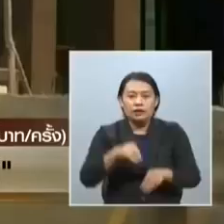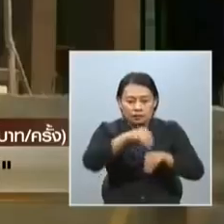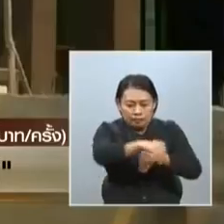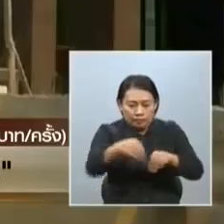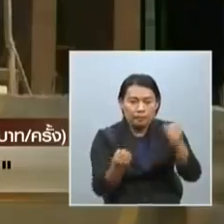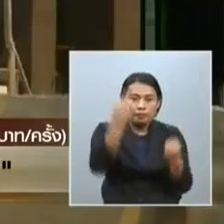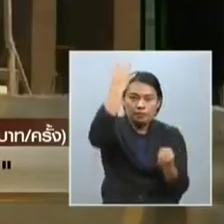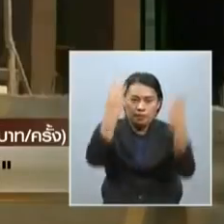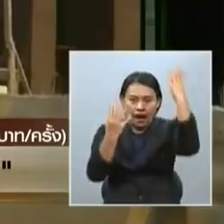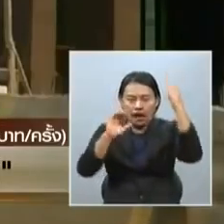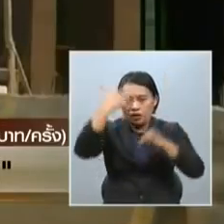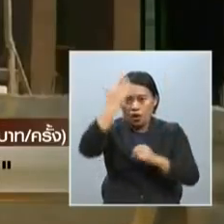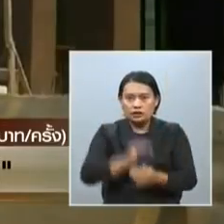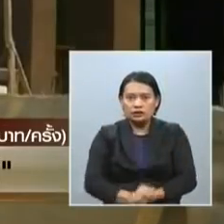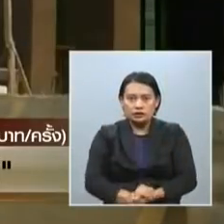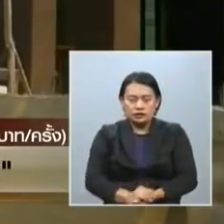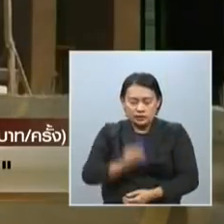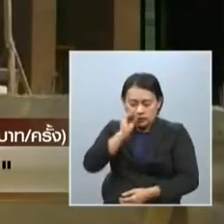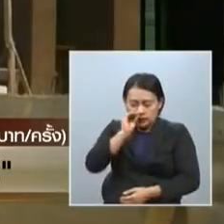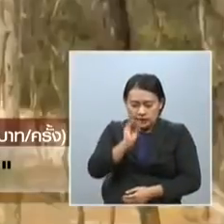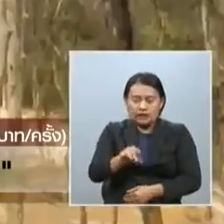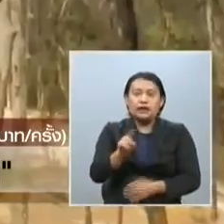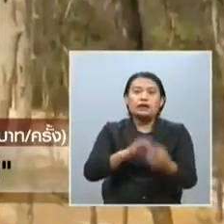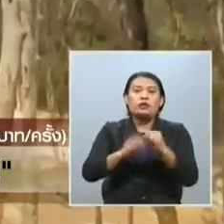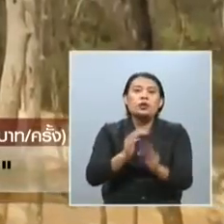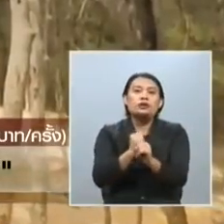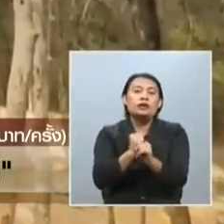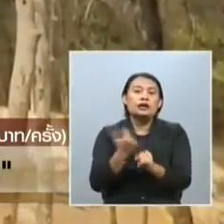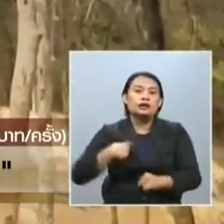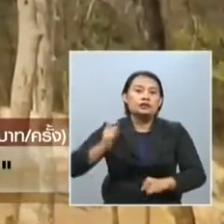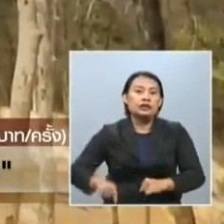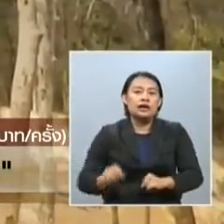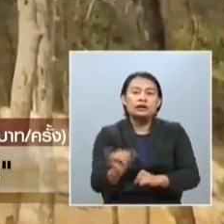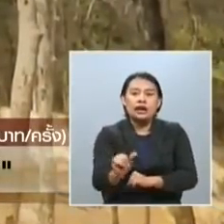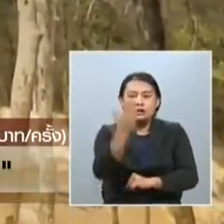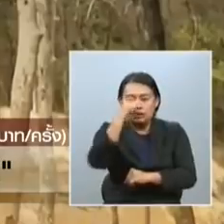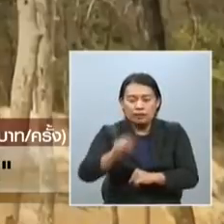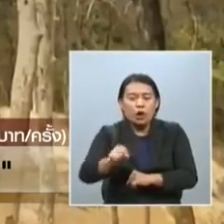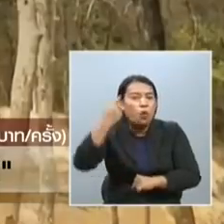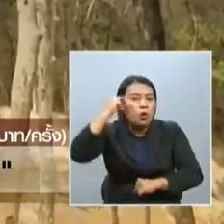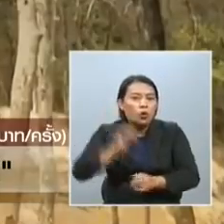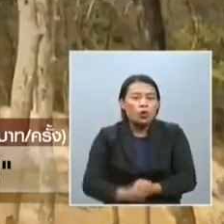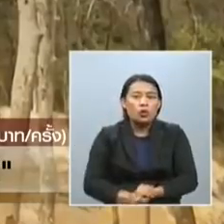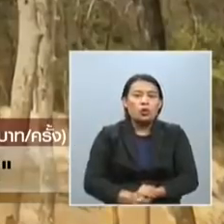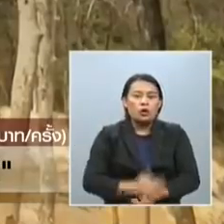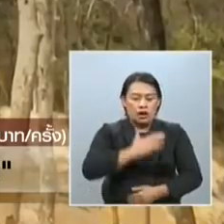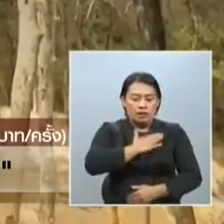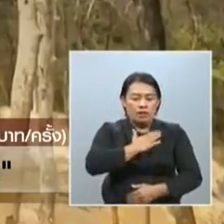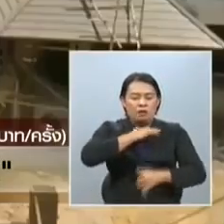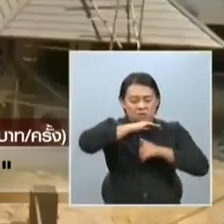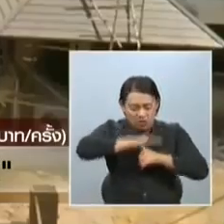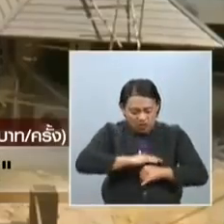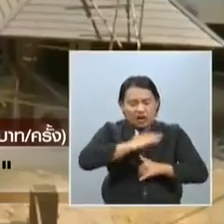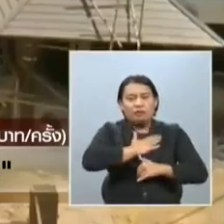าก่อนอย่าไปรังเกียจข้าราชการของศาลเลยเพราะเขาไม่รู้เรื่องแล้วก็อยากกดดันผมมากฟังเสียงน